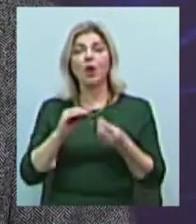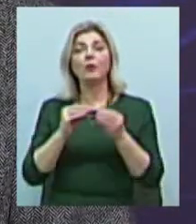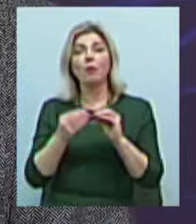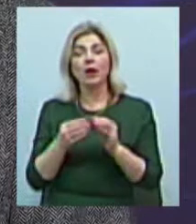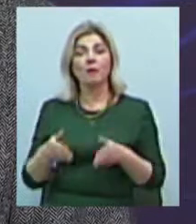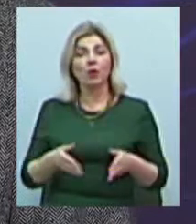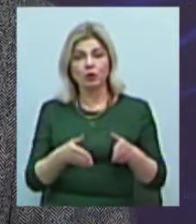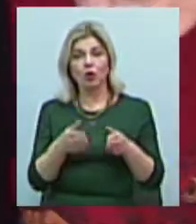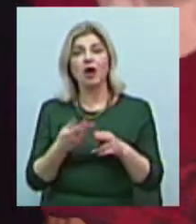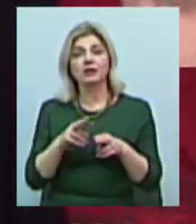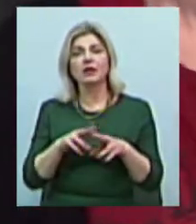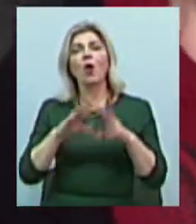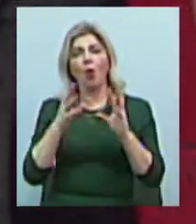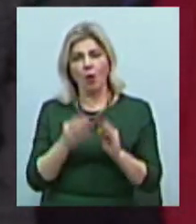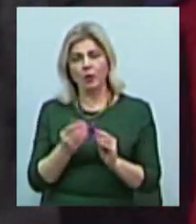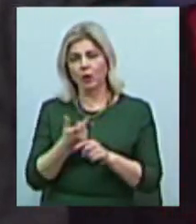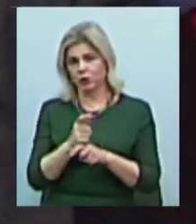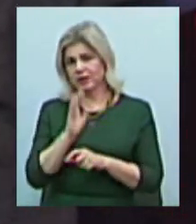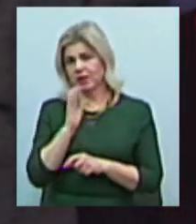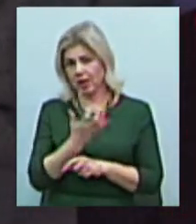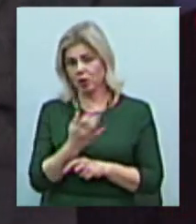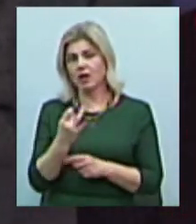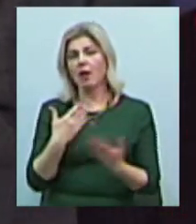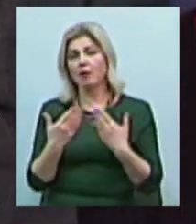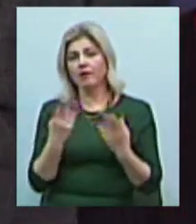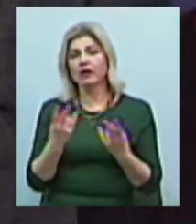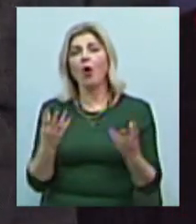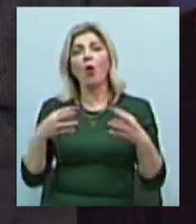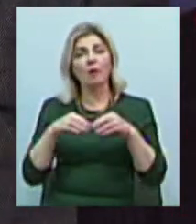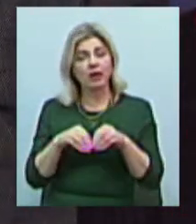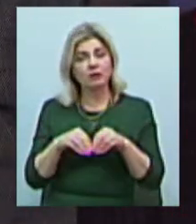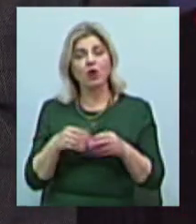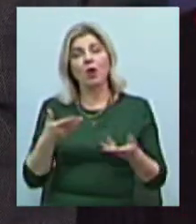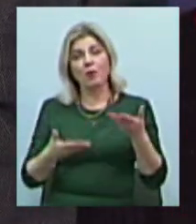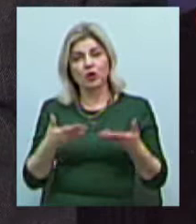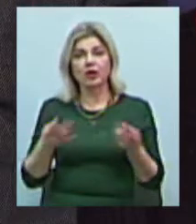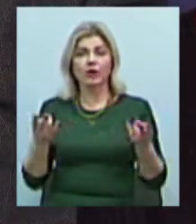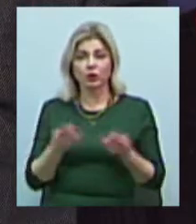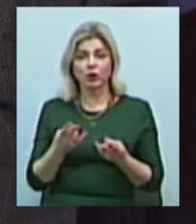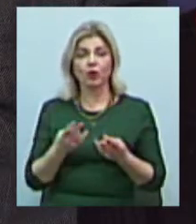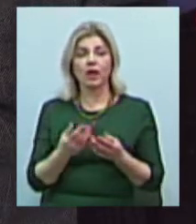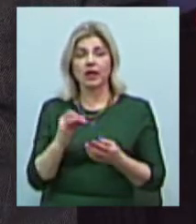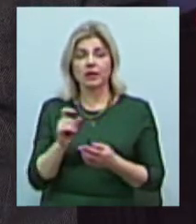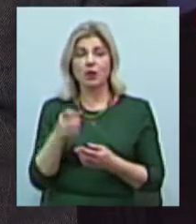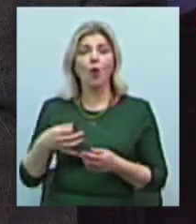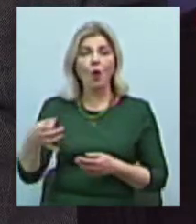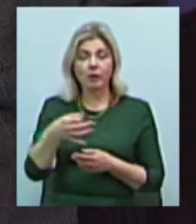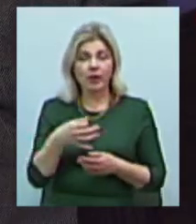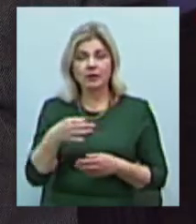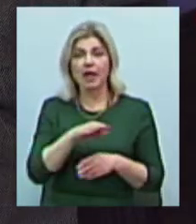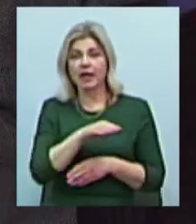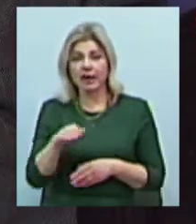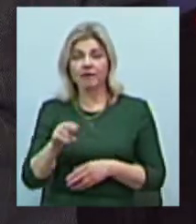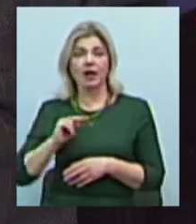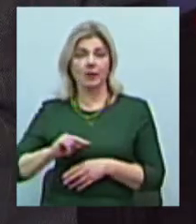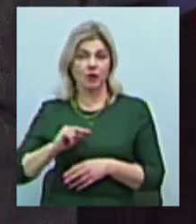доріг, вона комплексна, вона реально дуже серйозна, комплексна, і підходити потрібно комплексно. Можливо, потрібно і звідси, з областей, з обласного рівню,